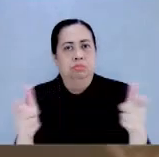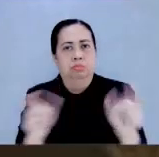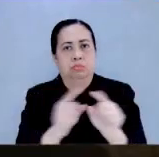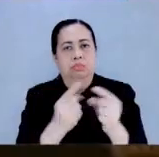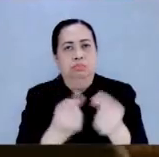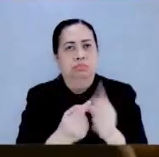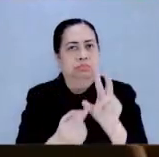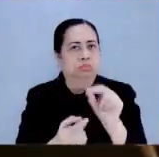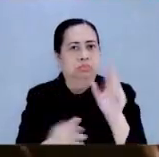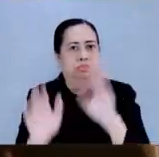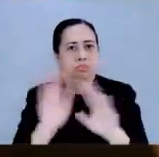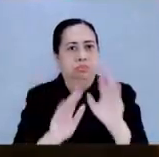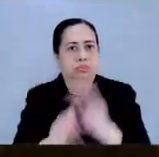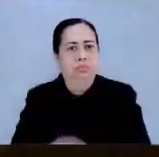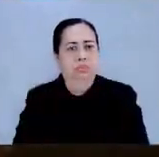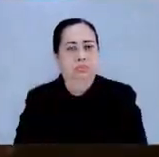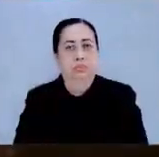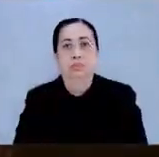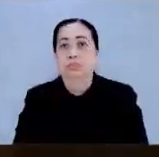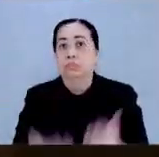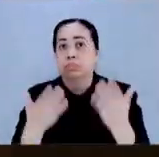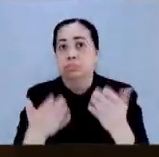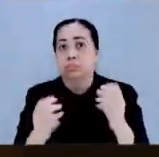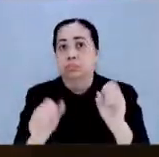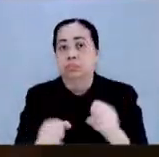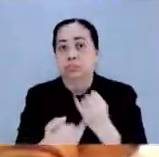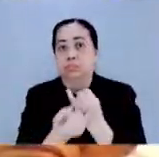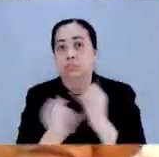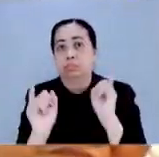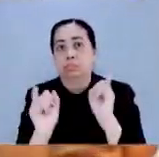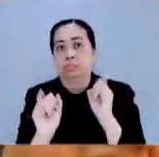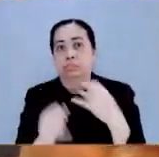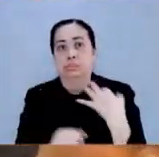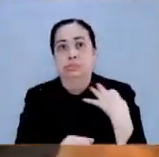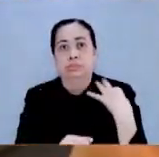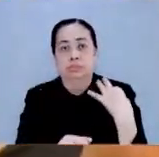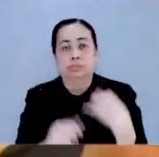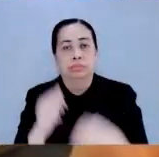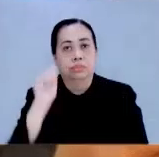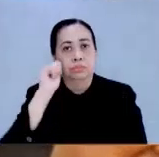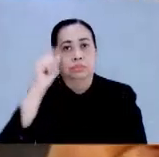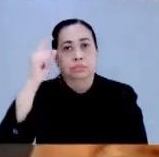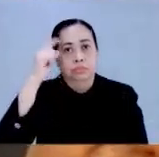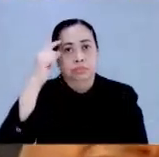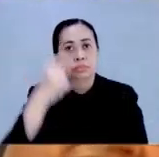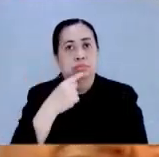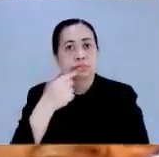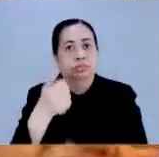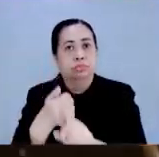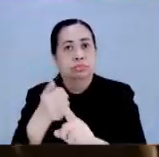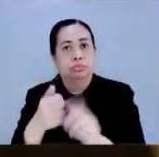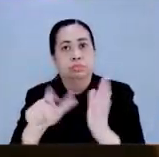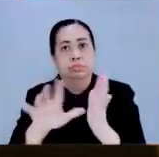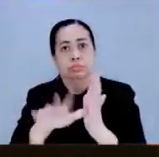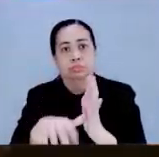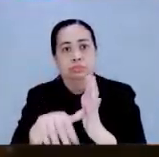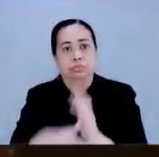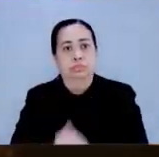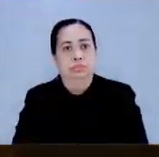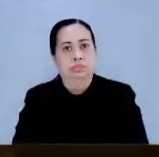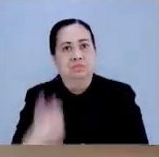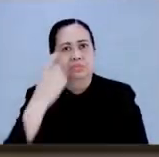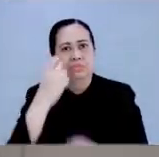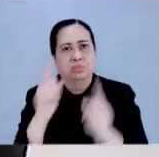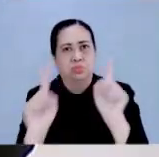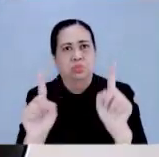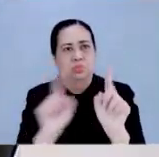problema yan. Posibleng araw na maging independent candidate si Quiboloy ayon mismo sa COMELEC. Dahil dalawa ang